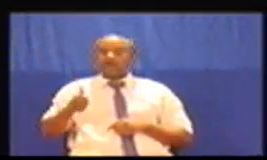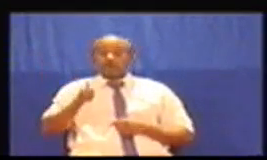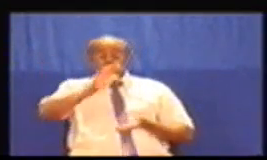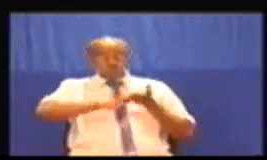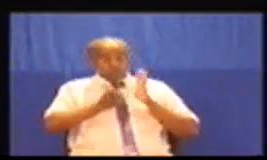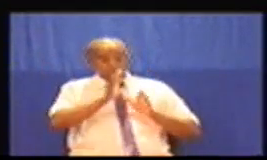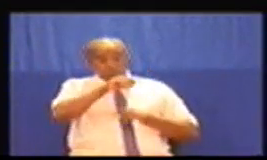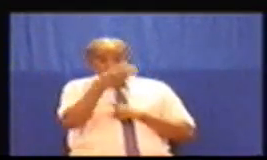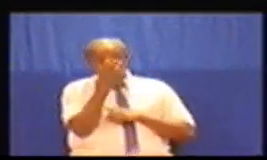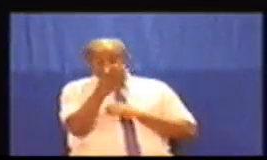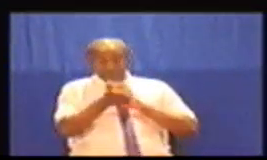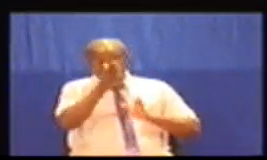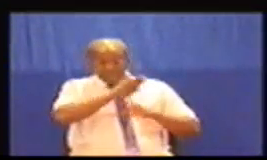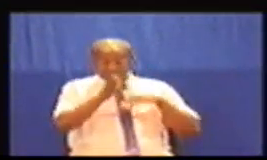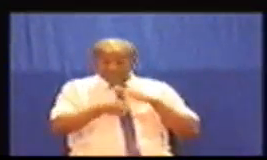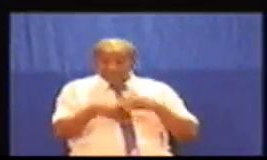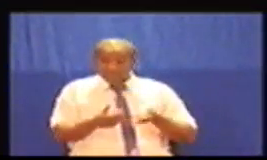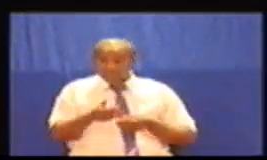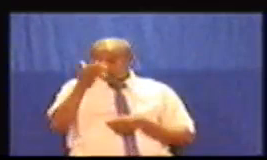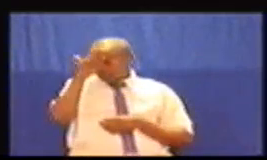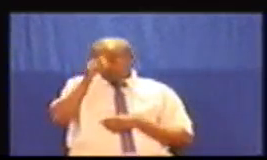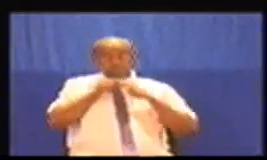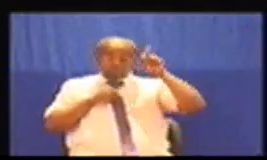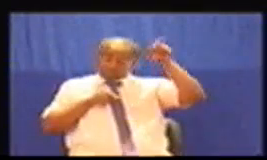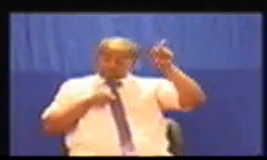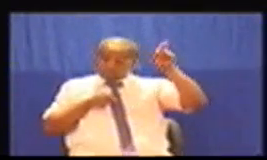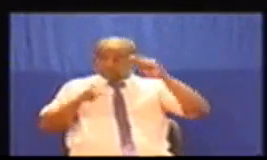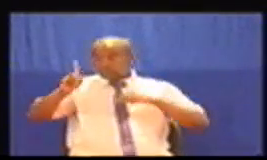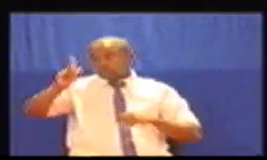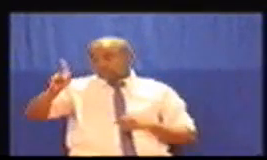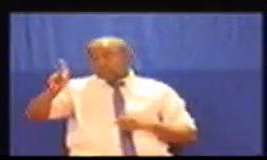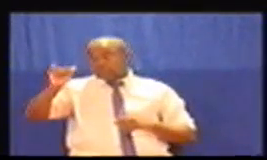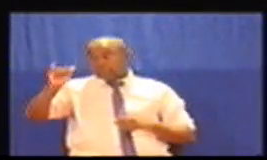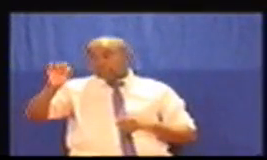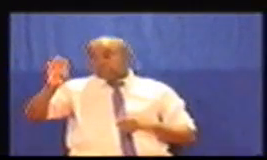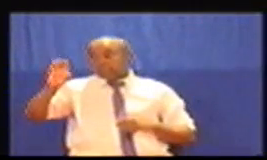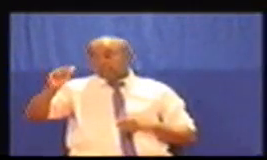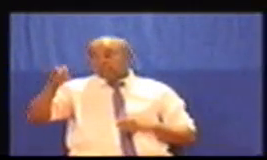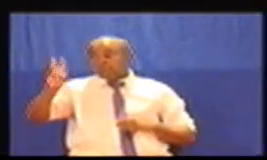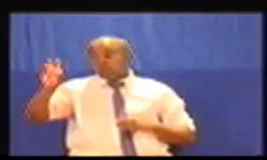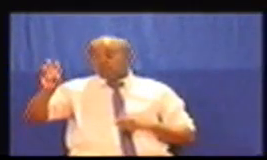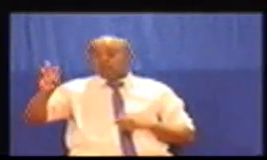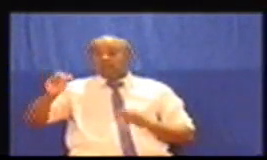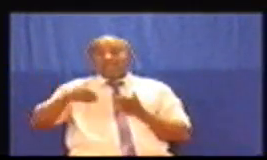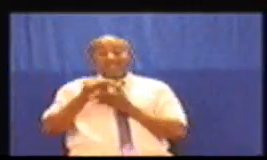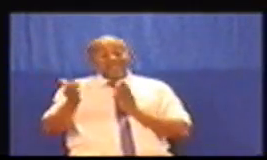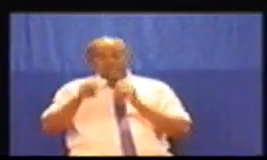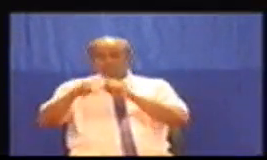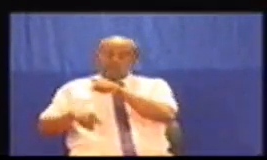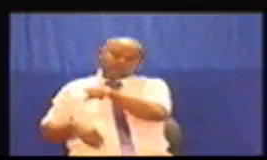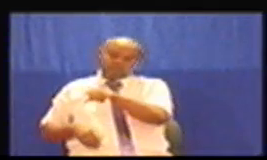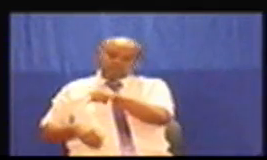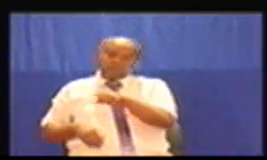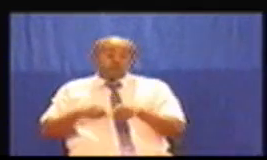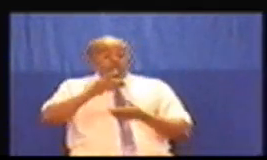kujengwa. Kibaigwa ni mji ambao hauna mahakama. Sasa pale sio mahali pa mahakama ya mwanzo ya kijijini, pale ni